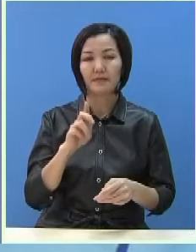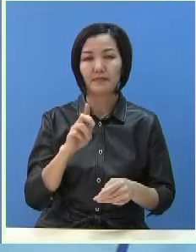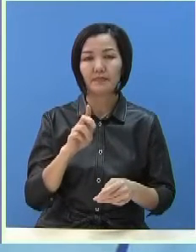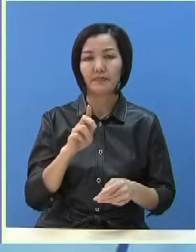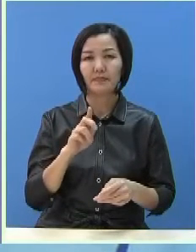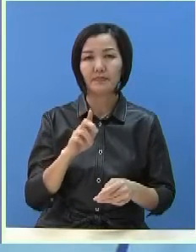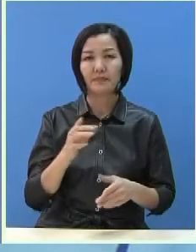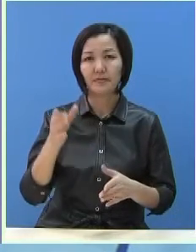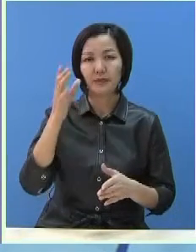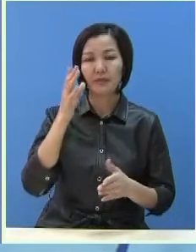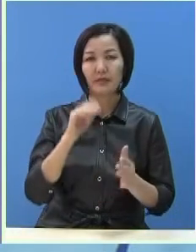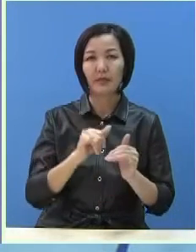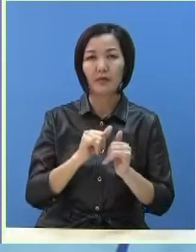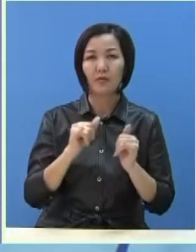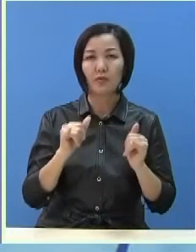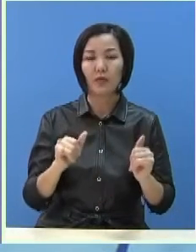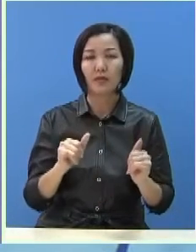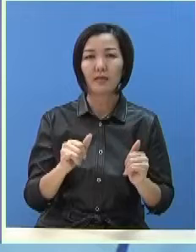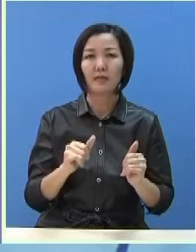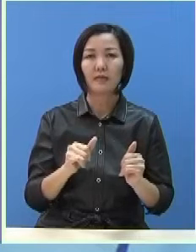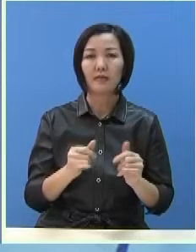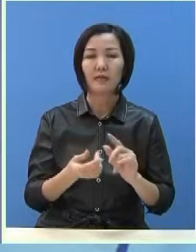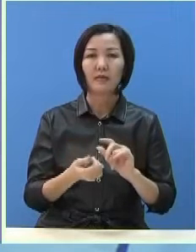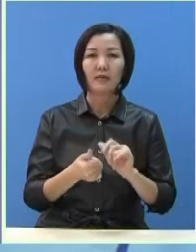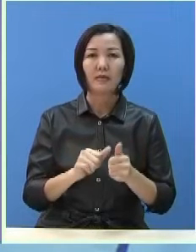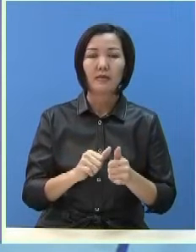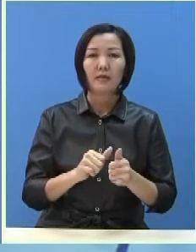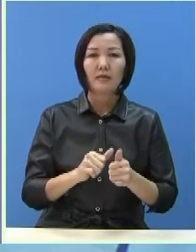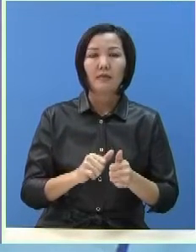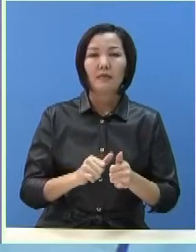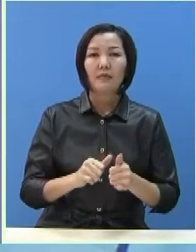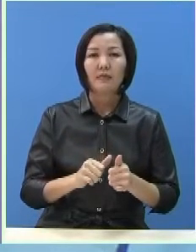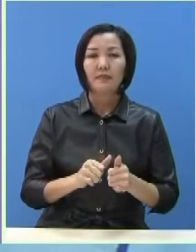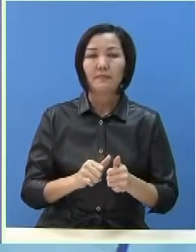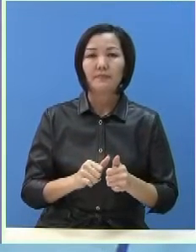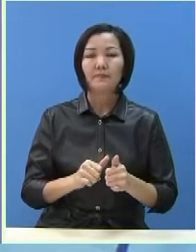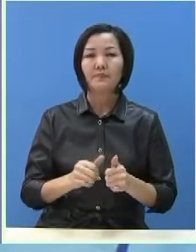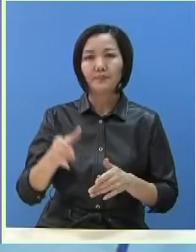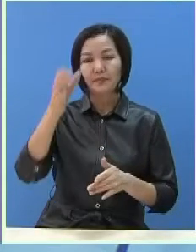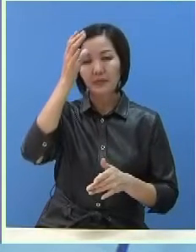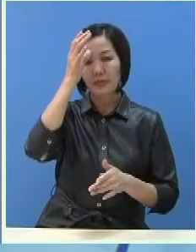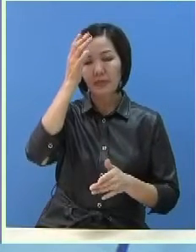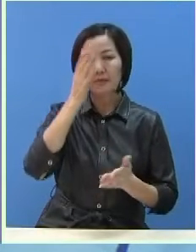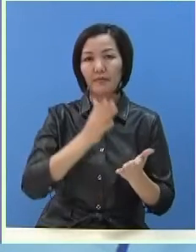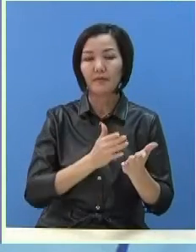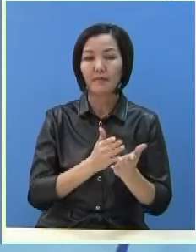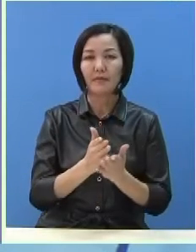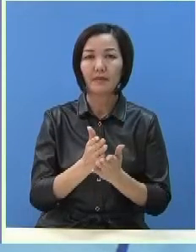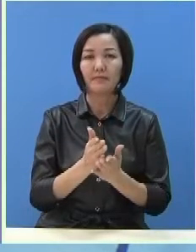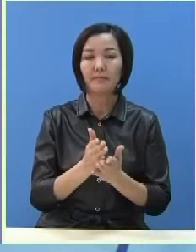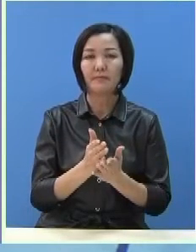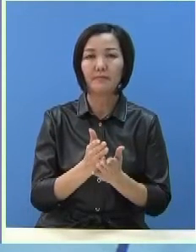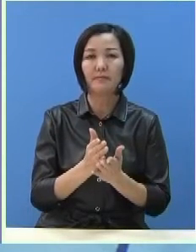білімді дамытудағы жолдарын алып келді, бір білім мен ғылым жаңағы